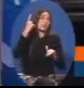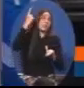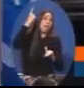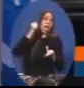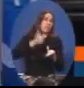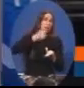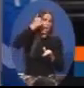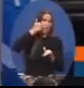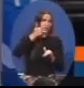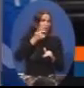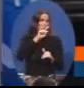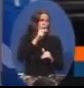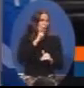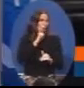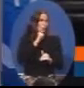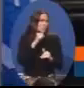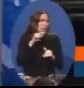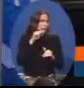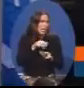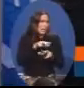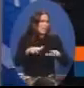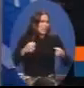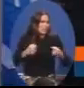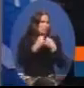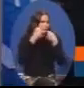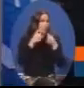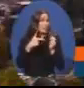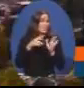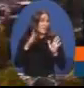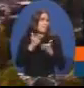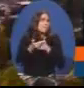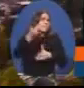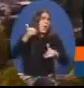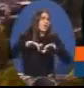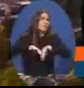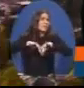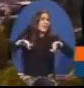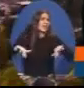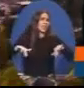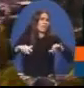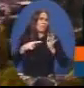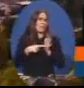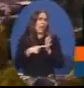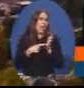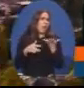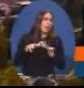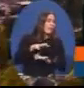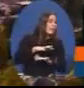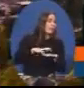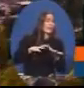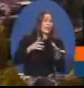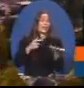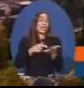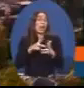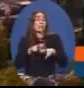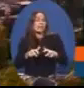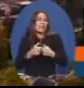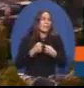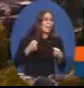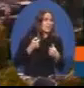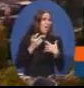אומרים, אנחנו לא רוצים להגיע בכלל לחיכוך, אז מלכתחילה אנחנו עושים, אומרים, אנחנו מפרידים כוחות בגלל כל